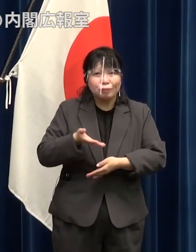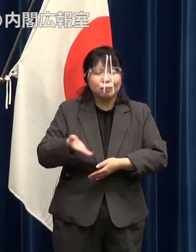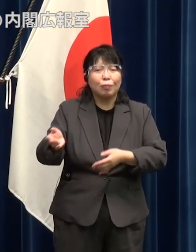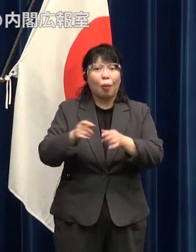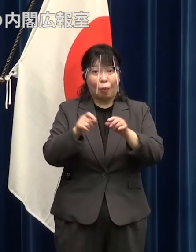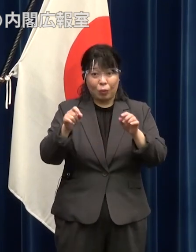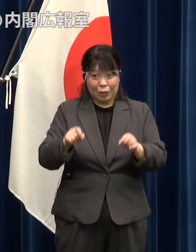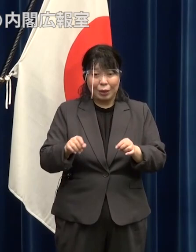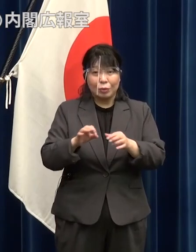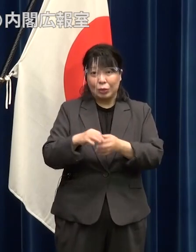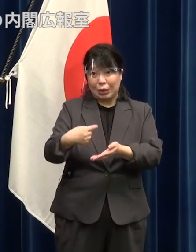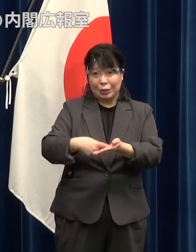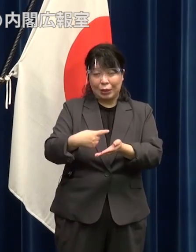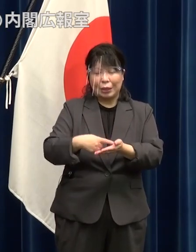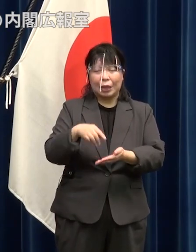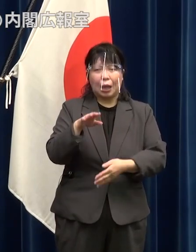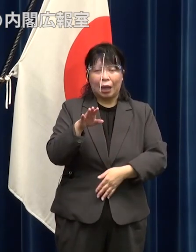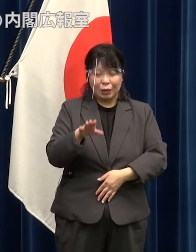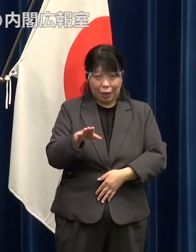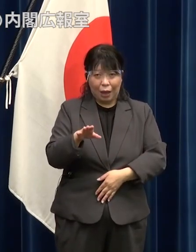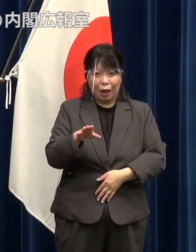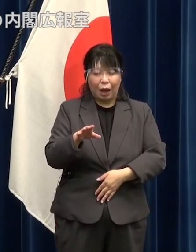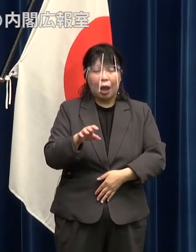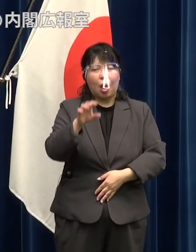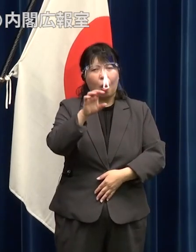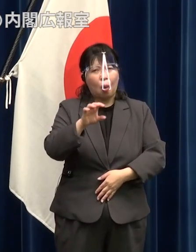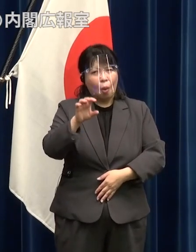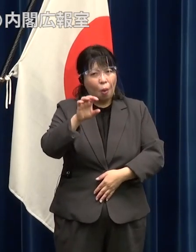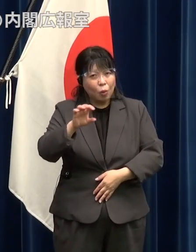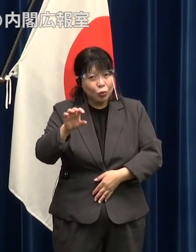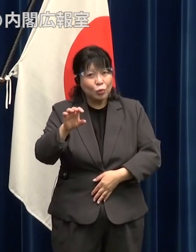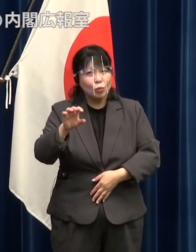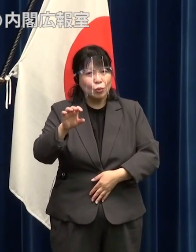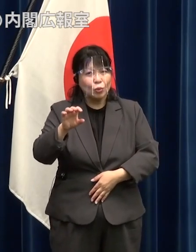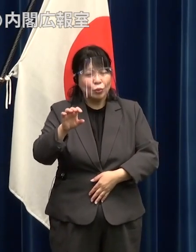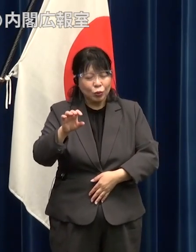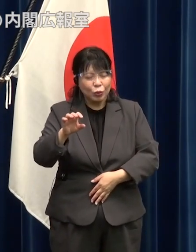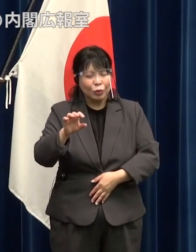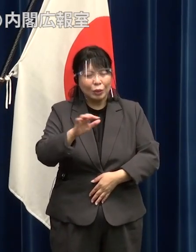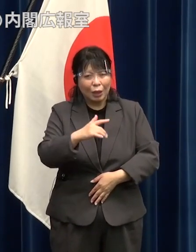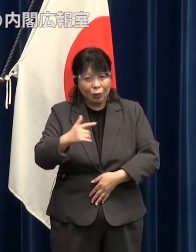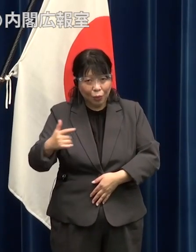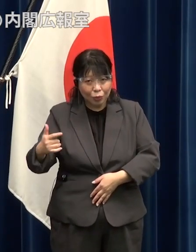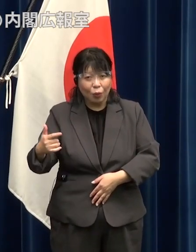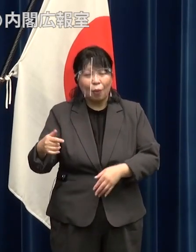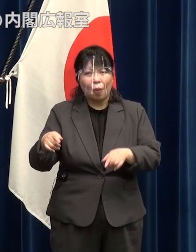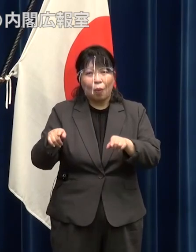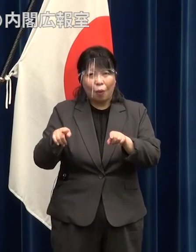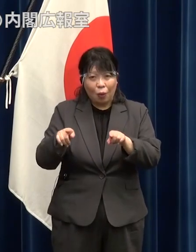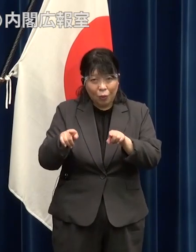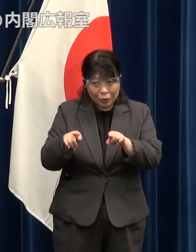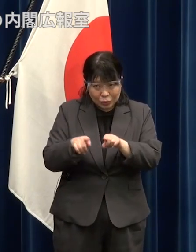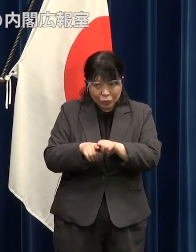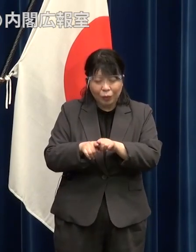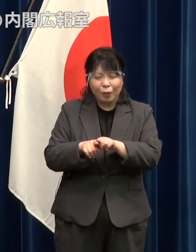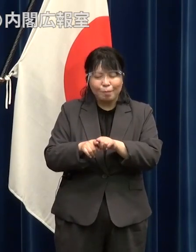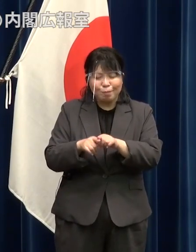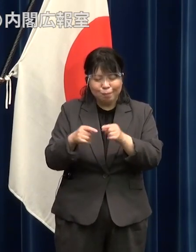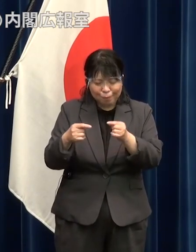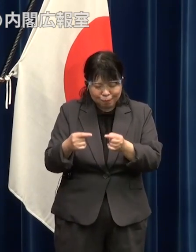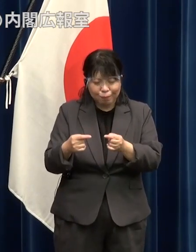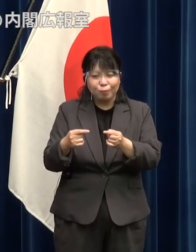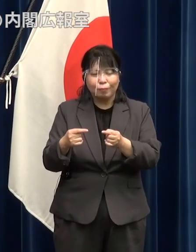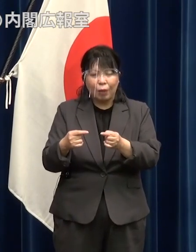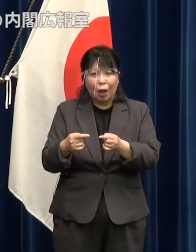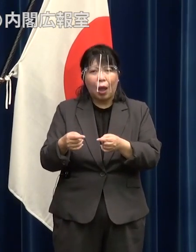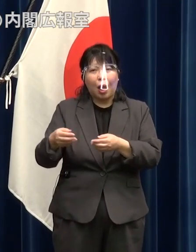これらはこの欧州等と足並みを揃えた輸出規制措置を実施しているということ